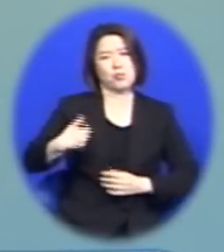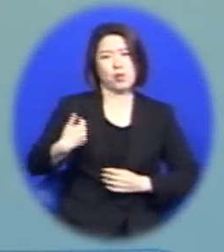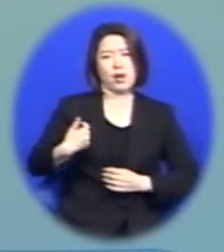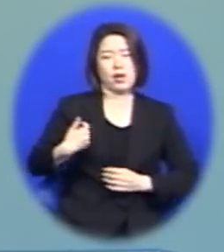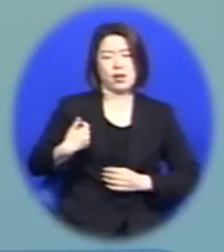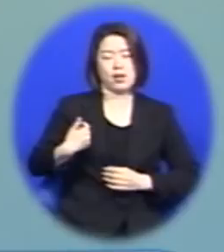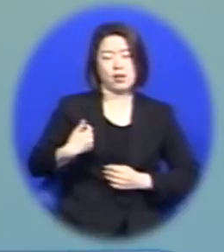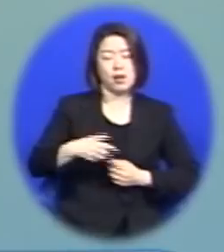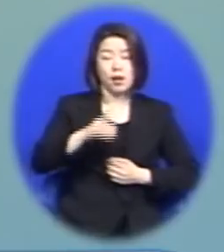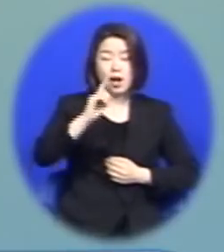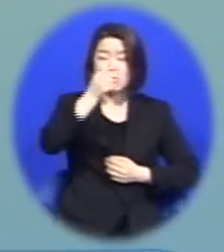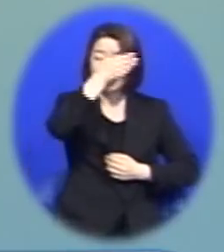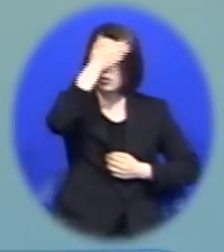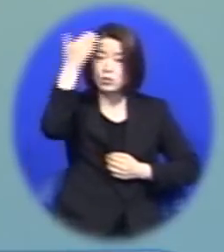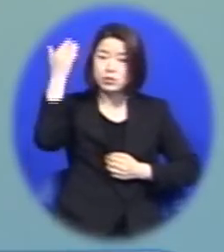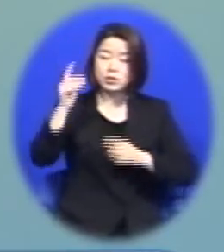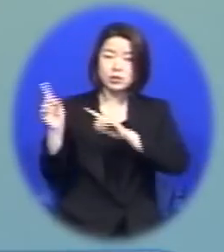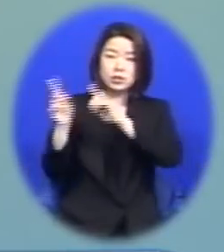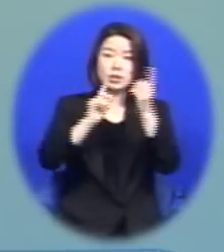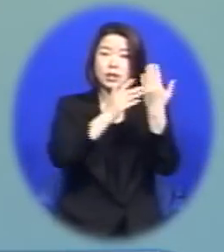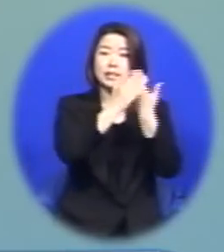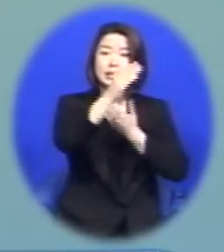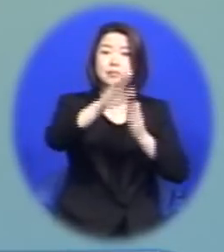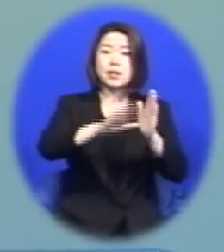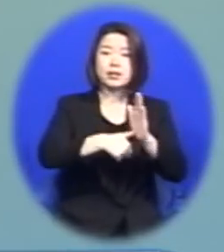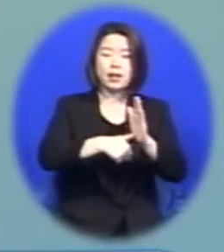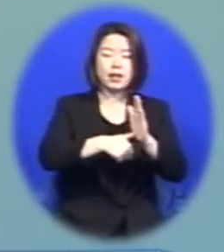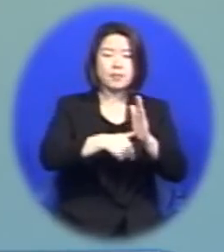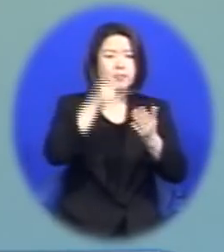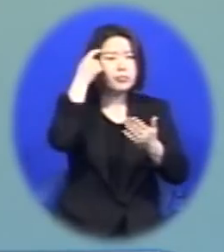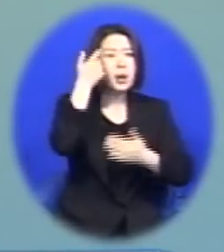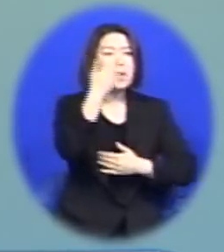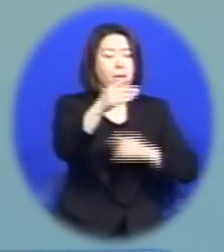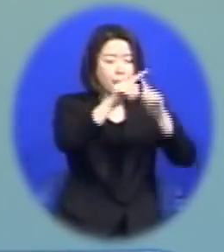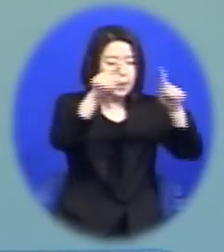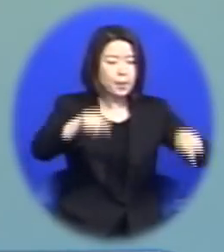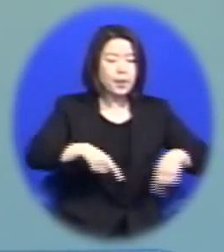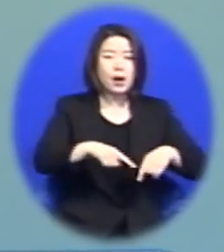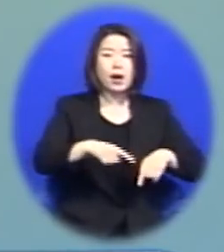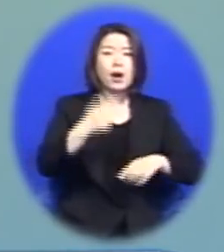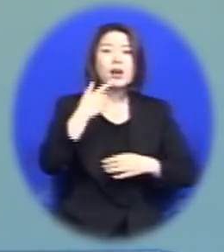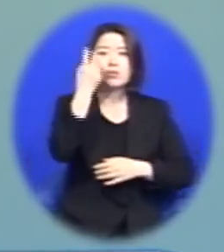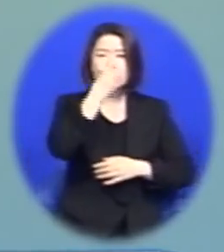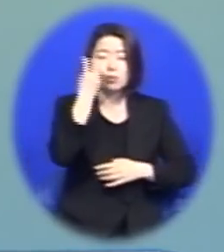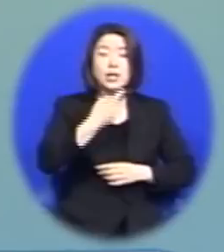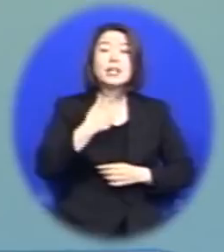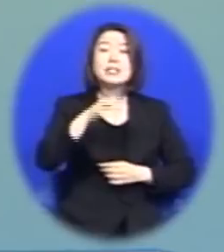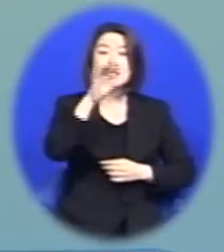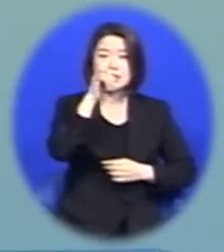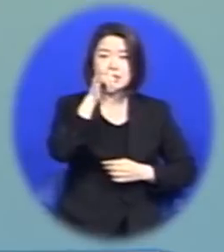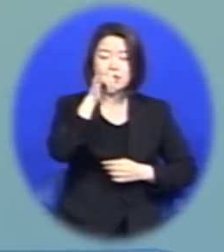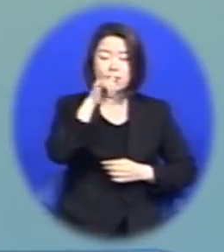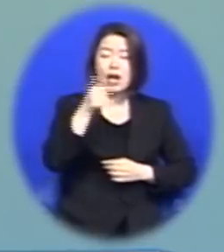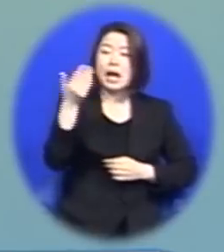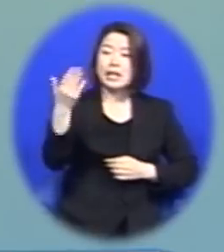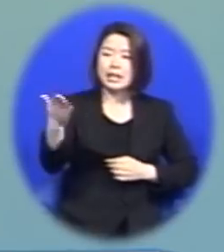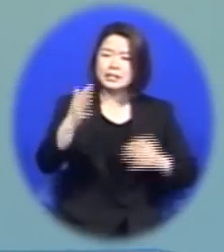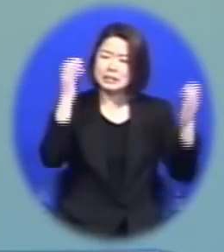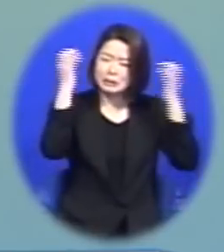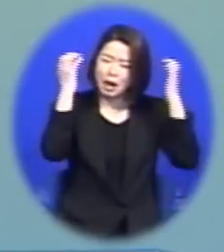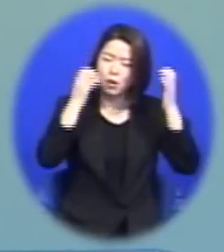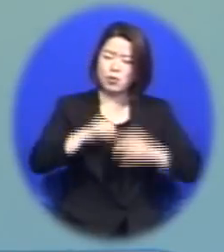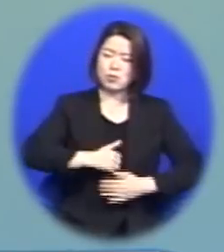집회 때 설문조사를 했는데 그 첫번째 질문이 당신을 고통스럽게 하고 당신을 화나게 하는 것이